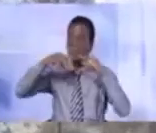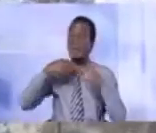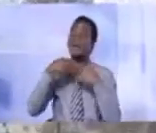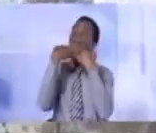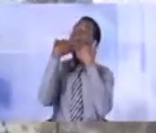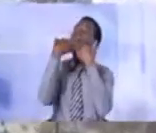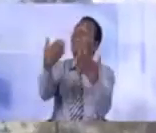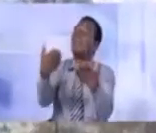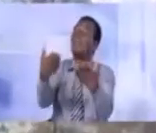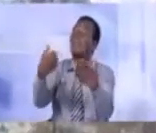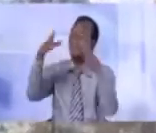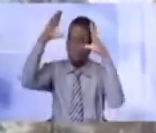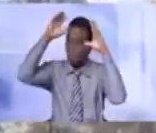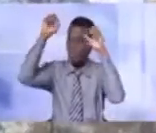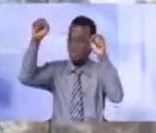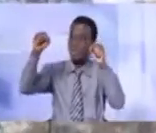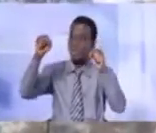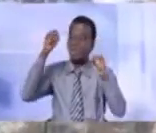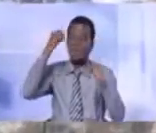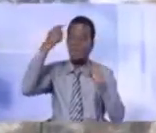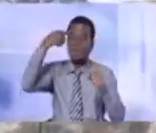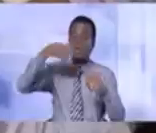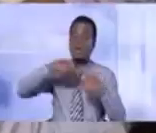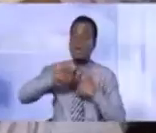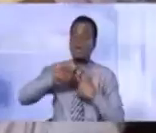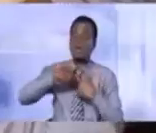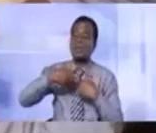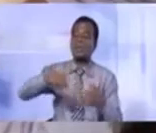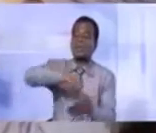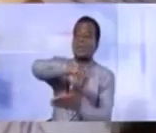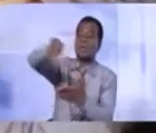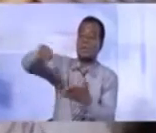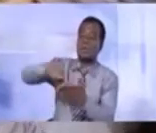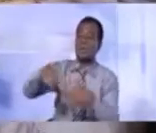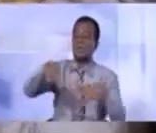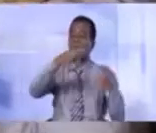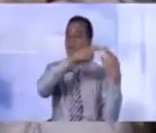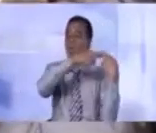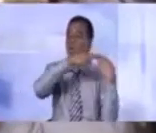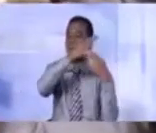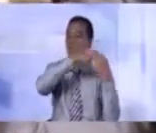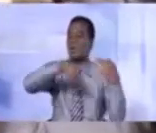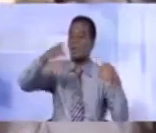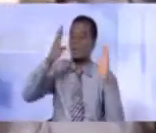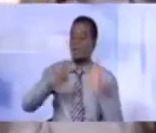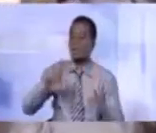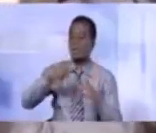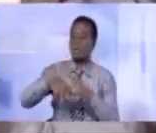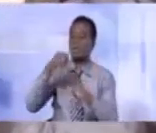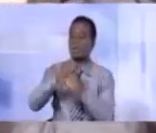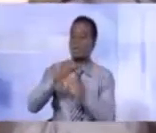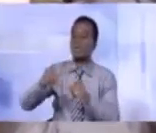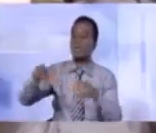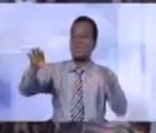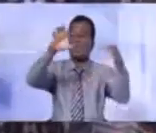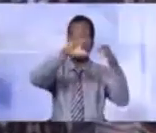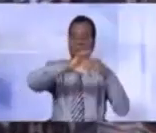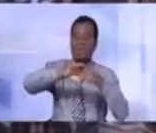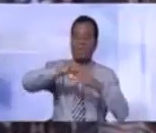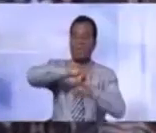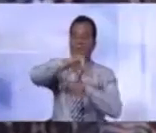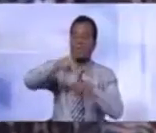remercié le chef de l'état pour avoir associé les religieux à l'oeuvre de réconciliation nationale